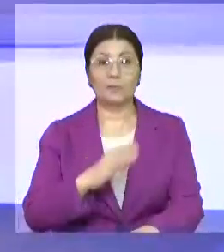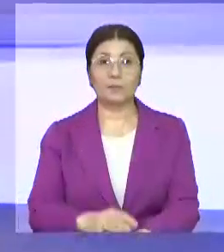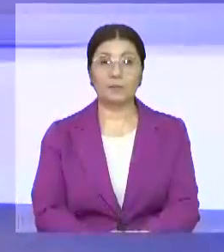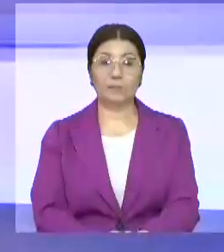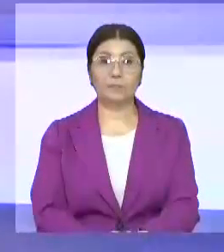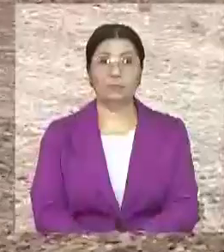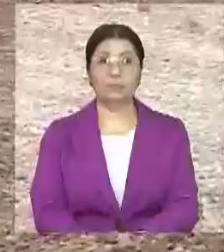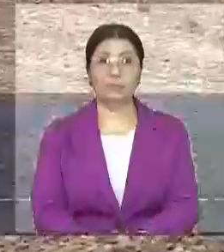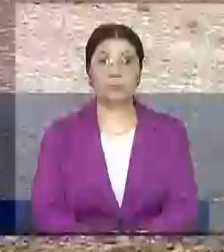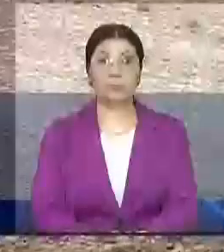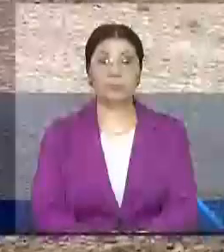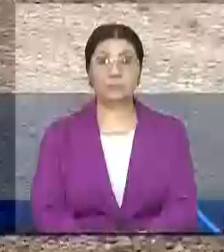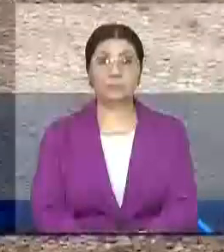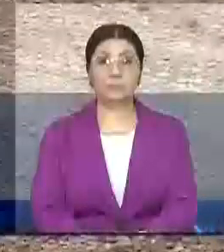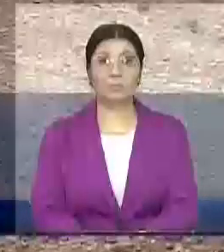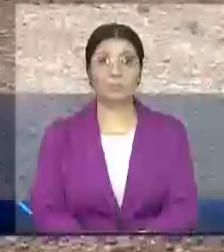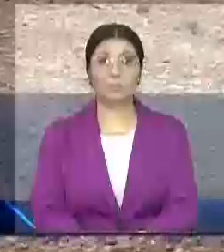тарқатады.